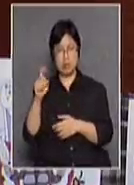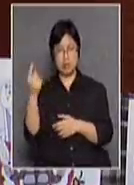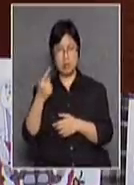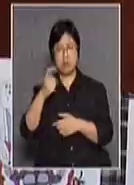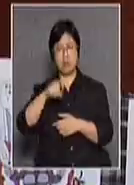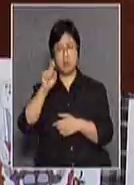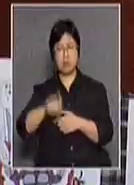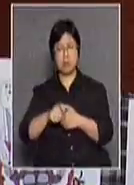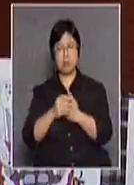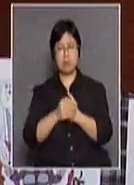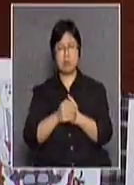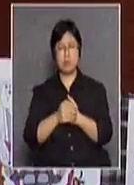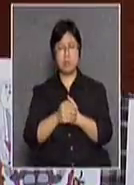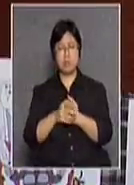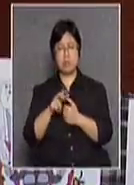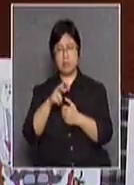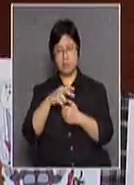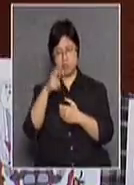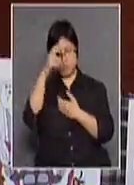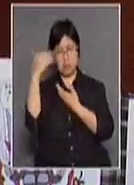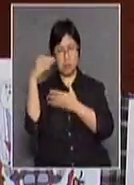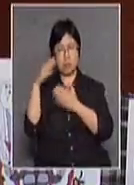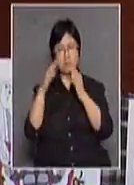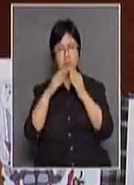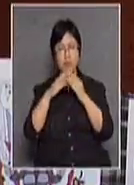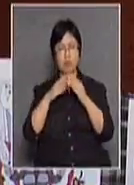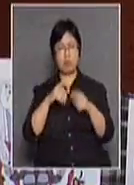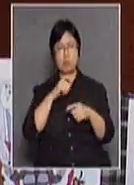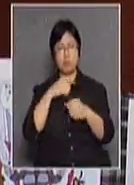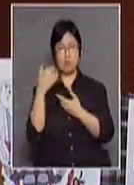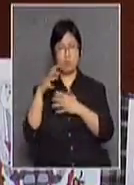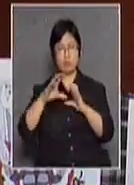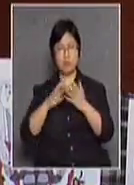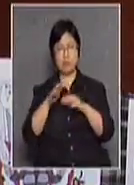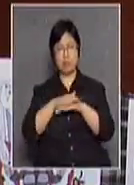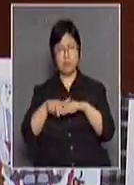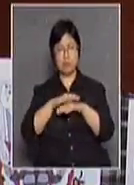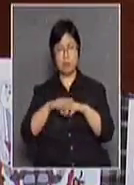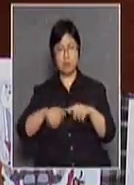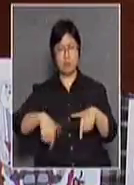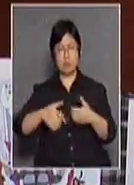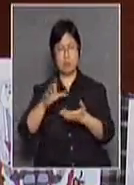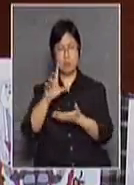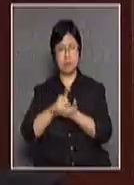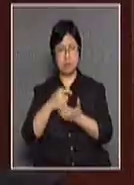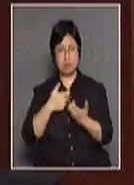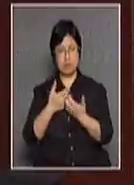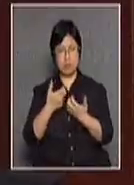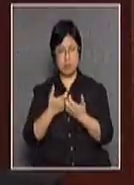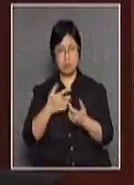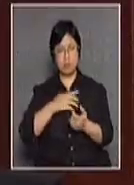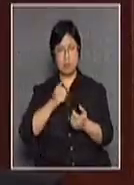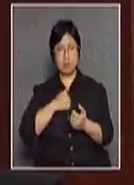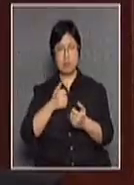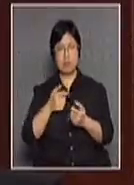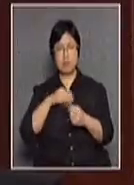4589萬9000元，相當於運輸及房屋局運輸科的一般部門開支的全年預算。 現在各位提出的待